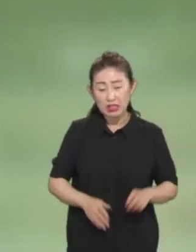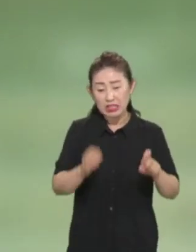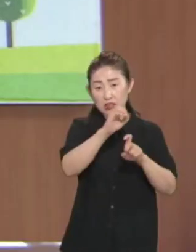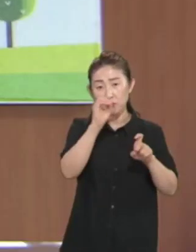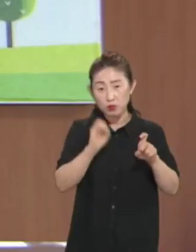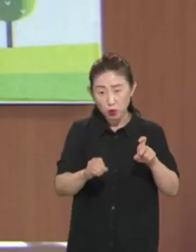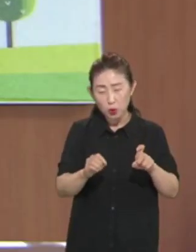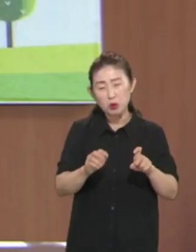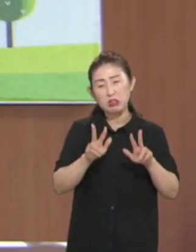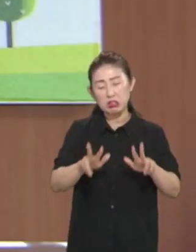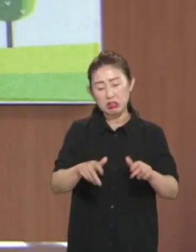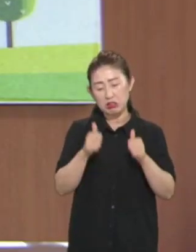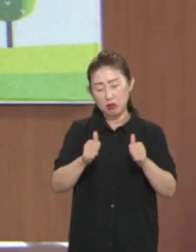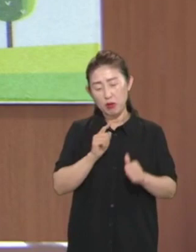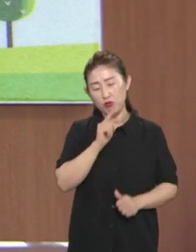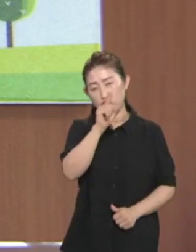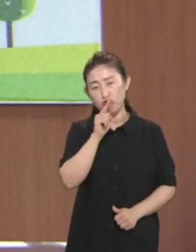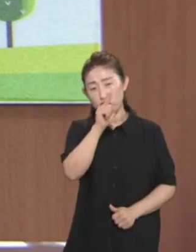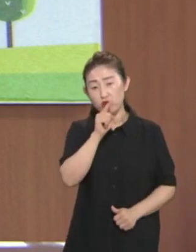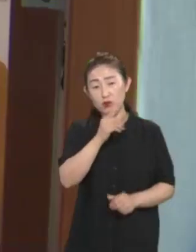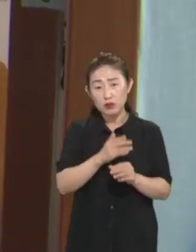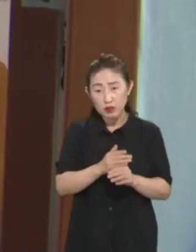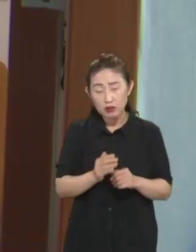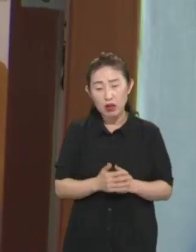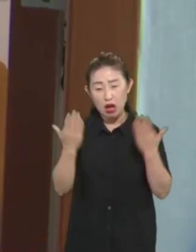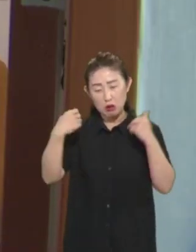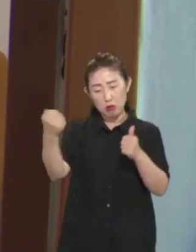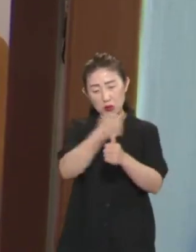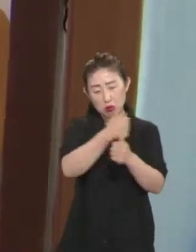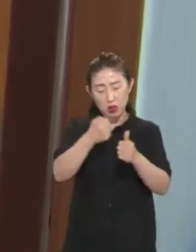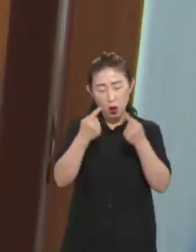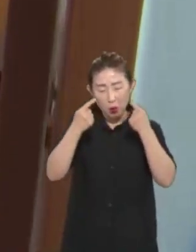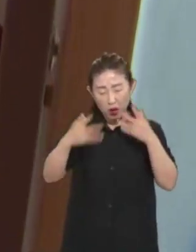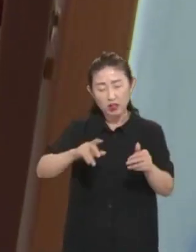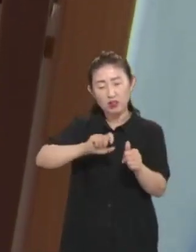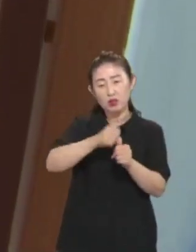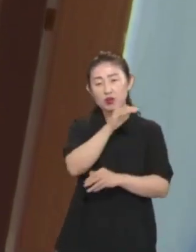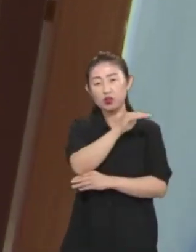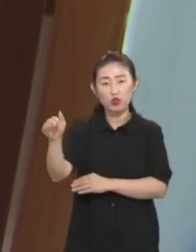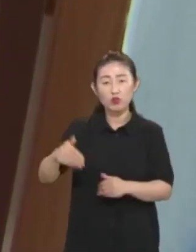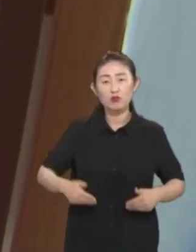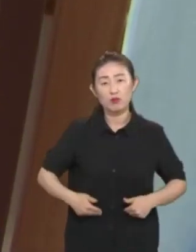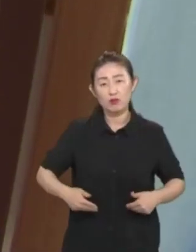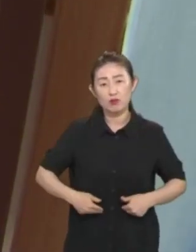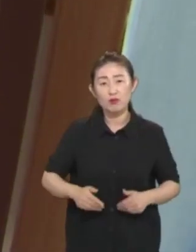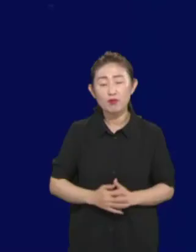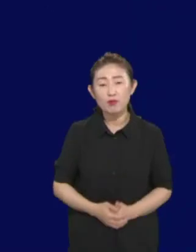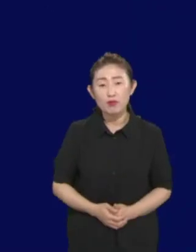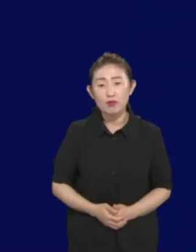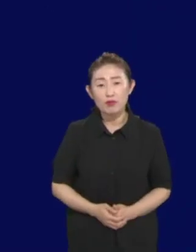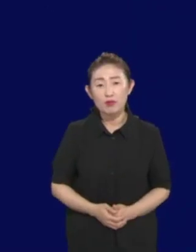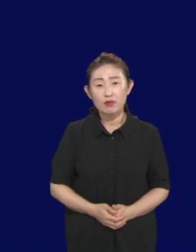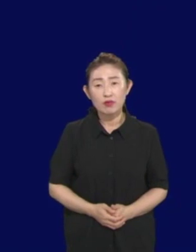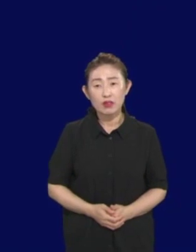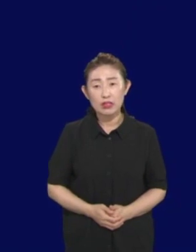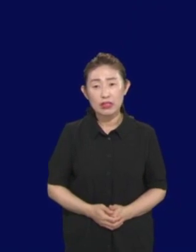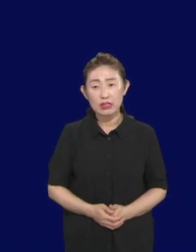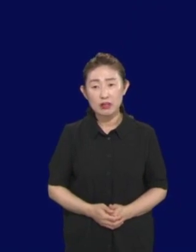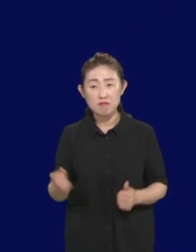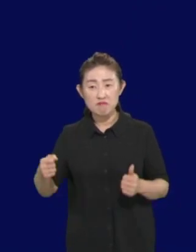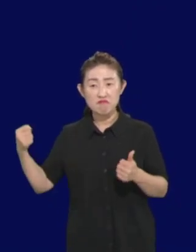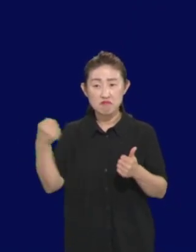10%가량이 행정심판과 소송이 진행 중으로 학교폭력에 대한 명확한 처벌 기준이 필요하다는 지적입니다. 가해